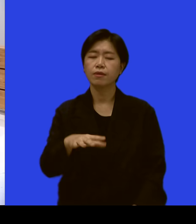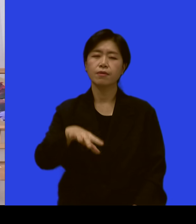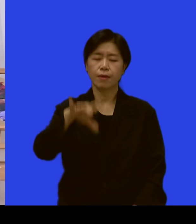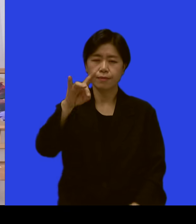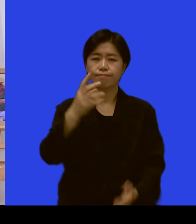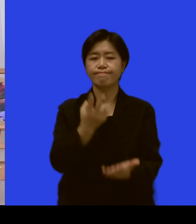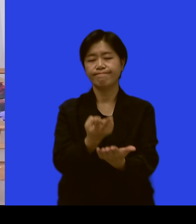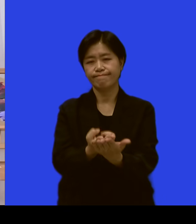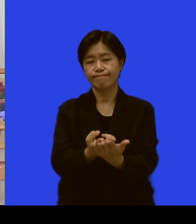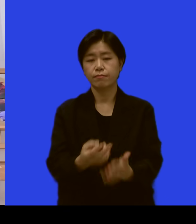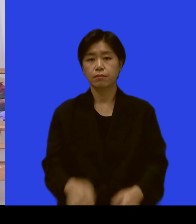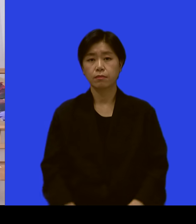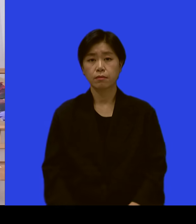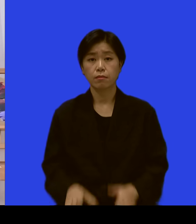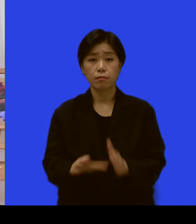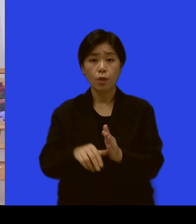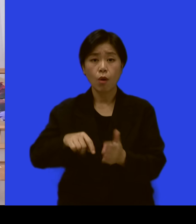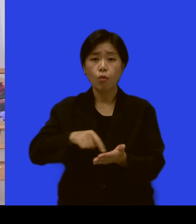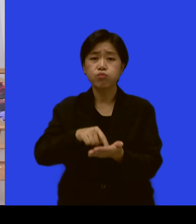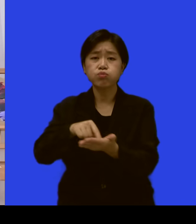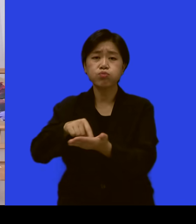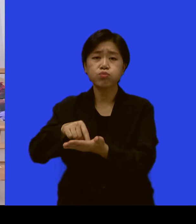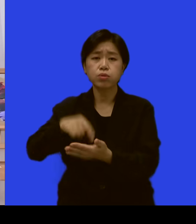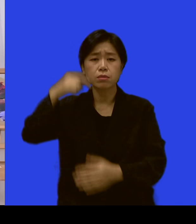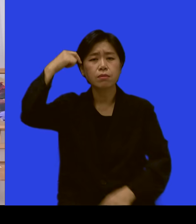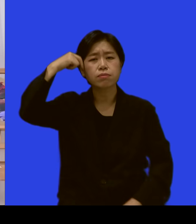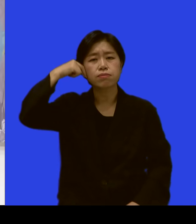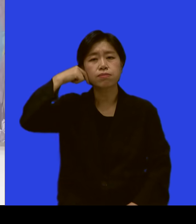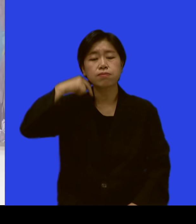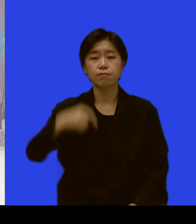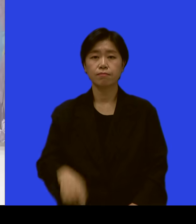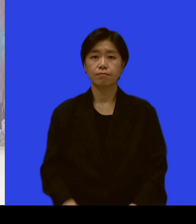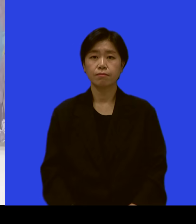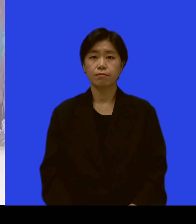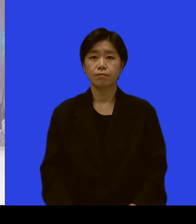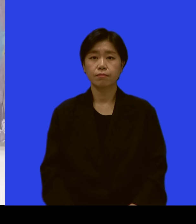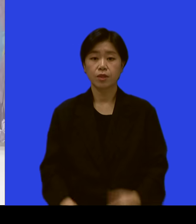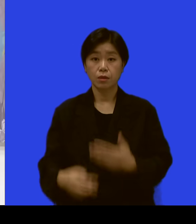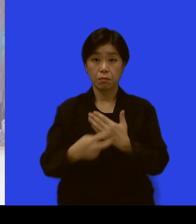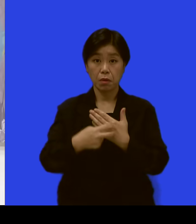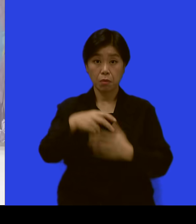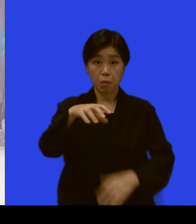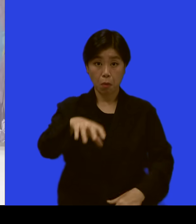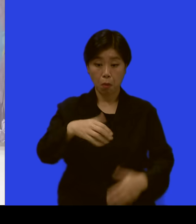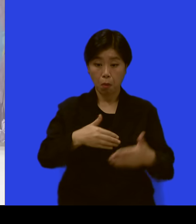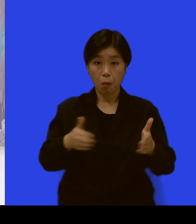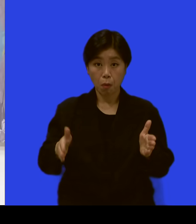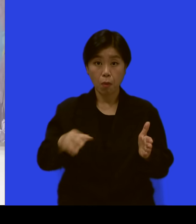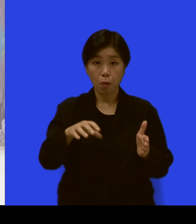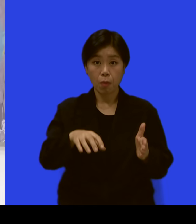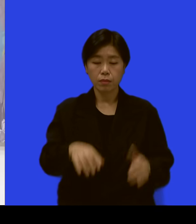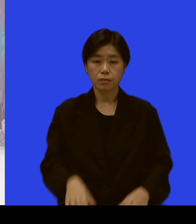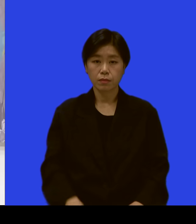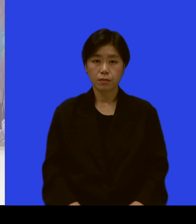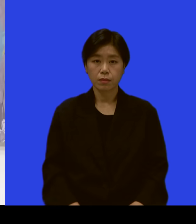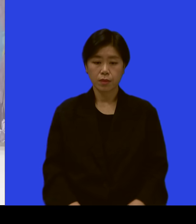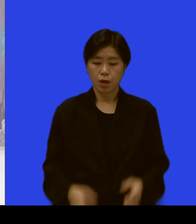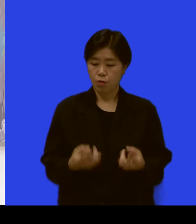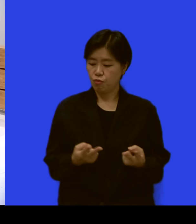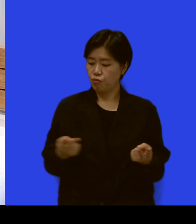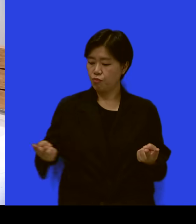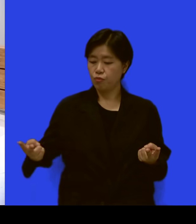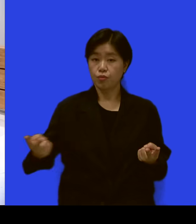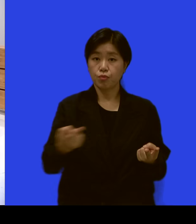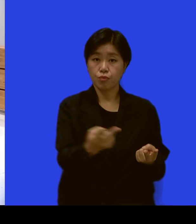했냐면 외롭다는 생각을 처음 했었던 것 같아요. 병실에 보면 8인실이었는데 네. 다 보조석에 누군가